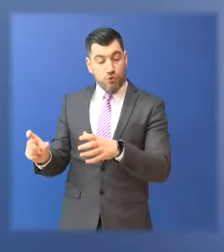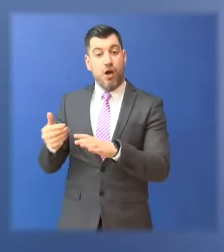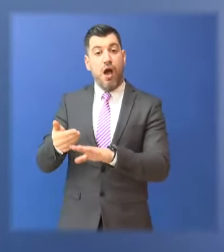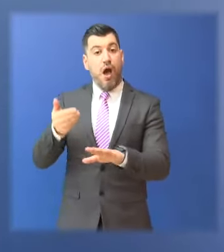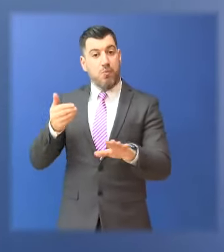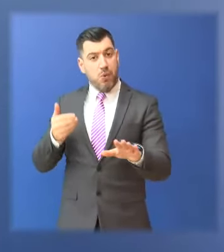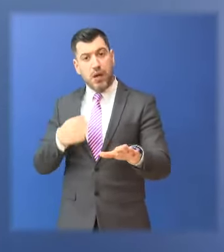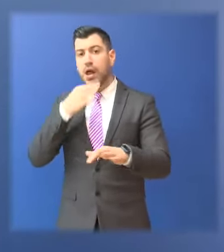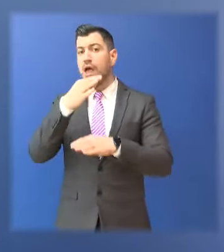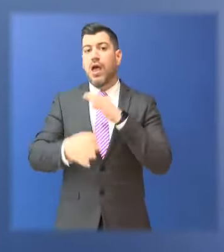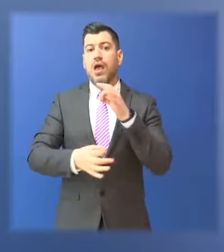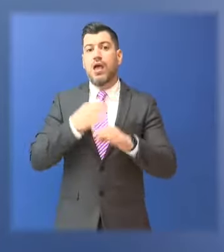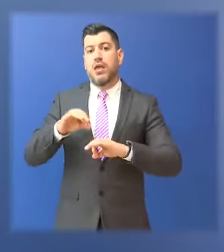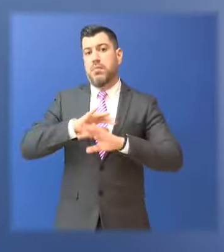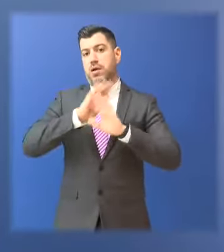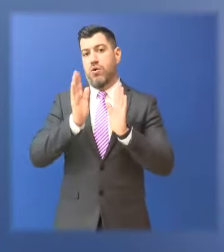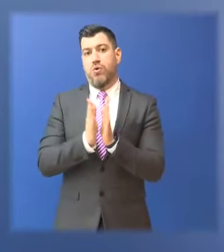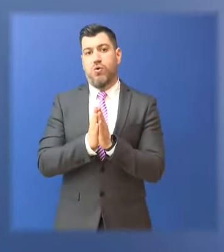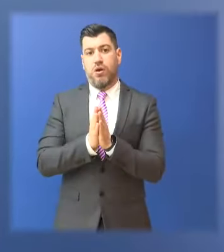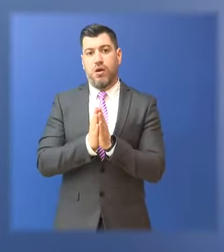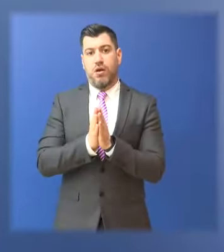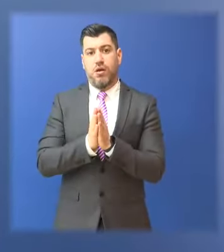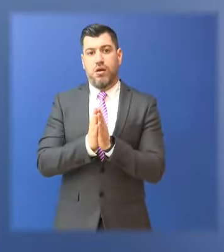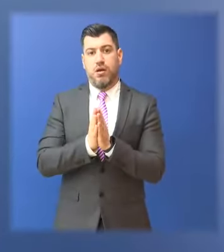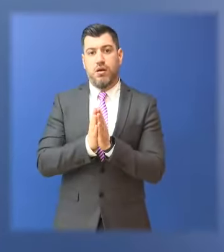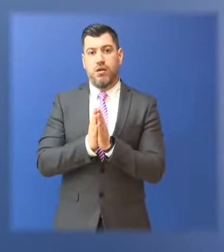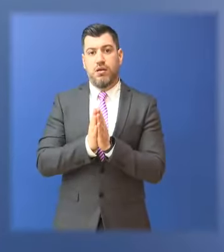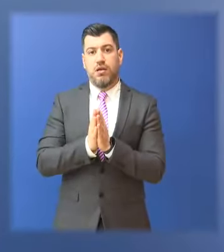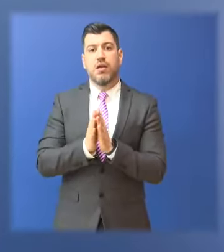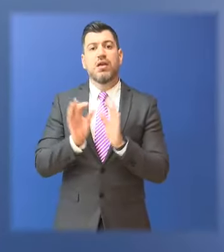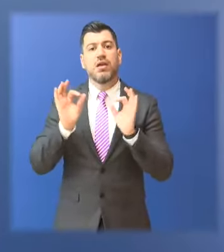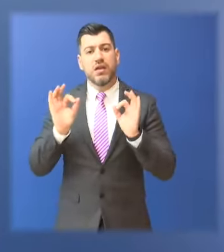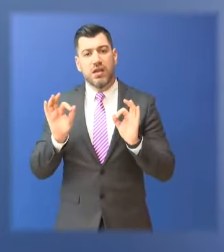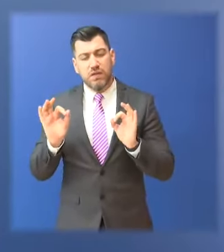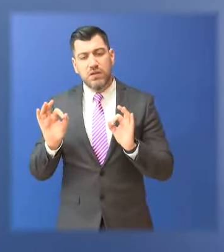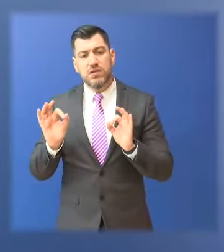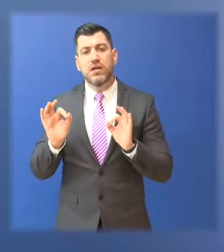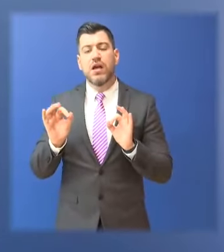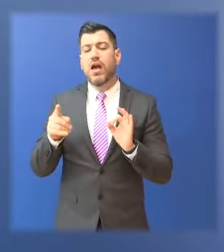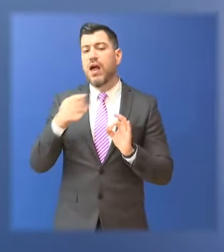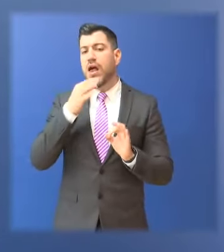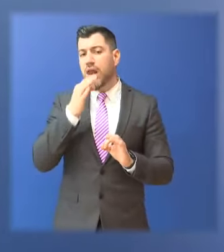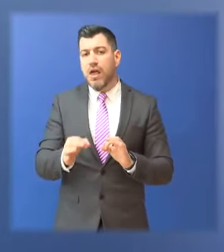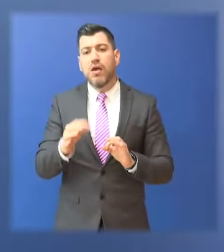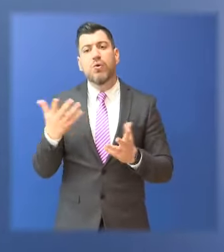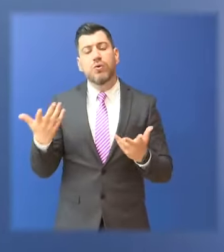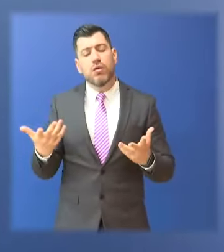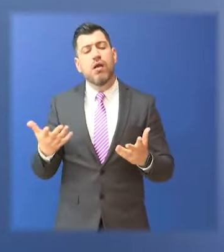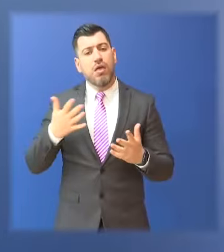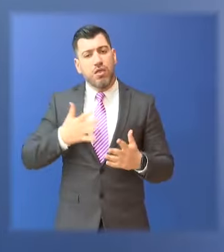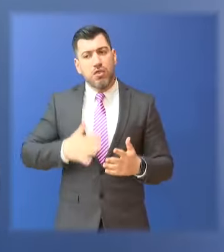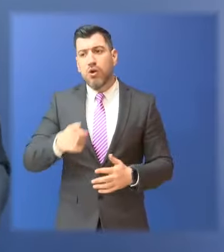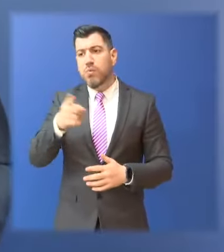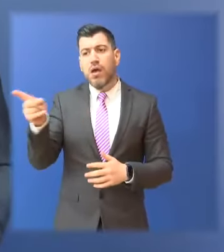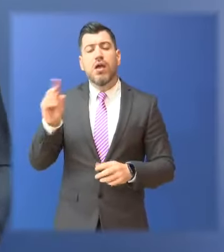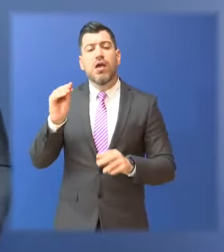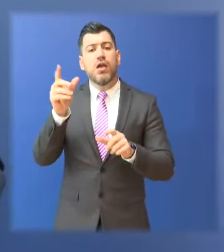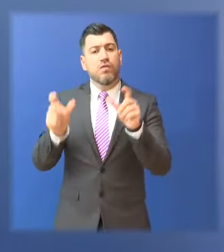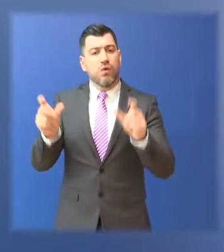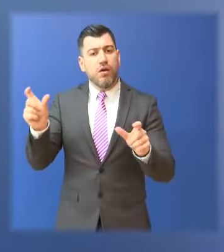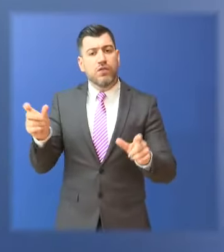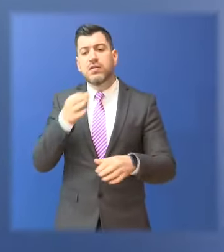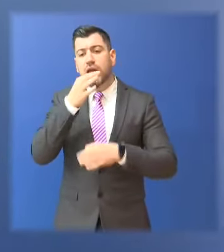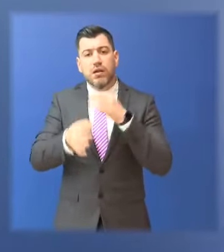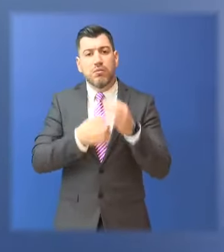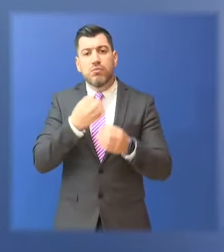πριν, δεν βάζει βασικά από πριν θέμα κομματικής πειθαρχίας. Θέλουμε να δούμε, να εκφραστούν οι βουλευτές ελεύθερα στη συγκεκριμένη